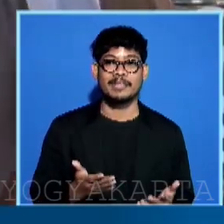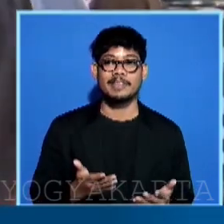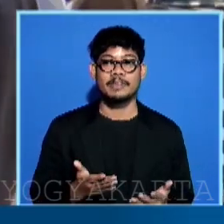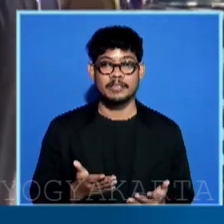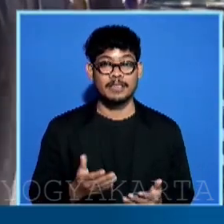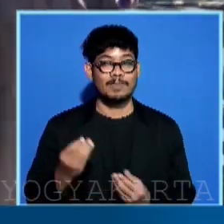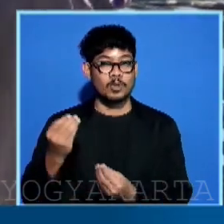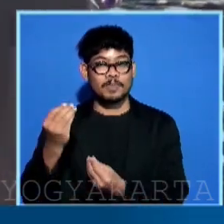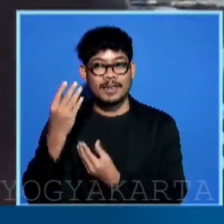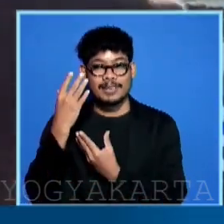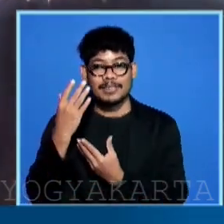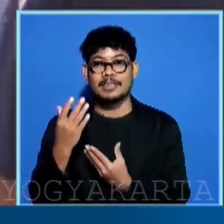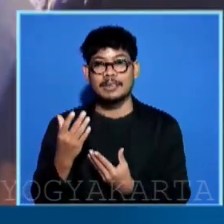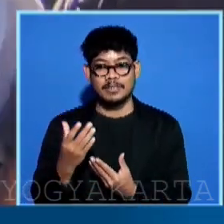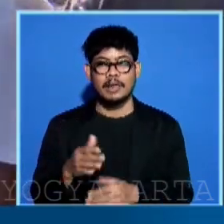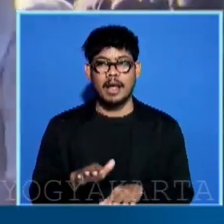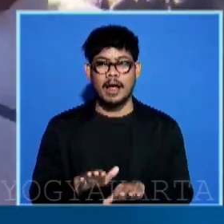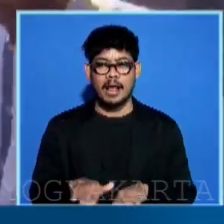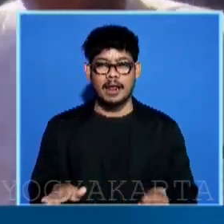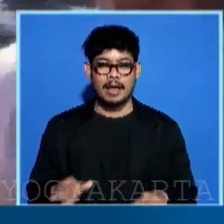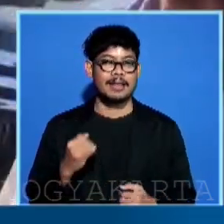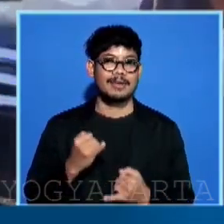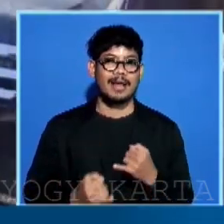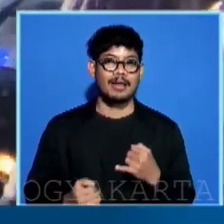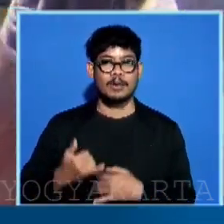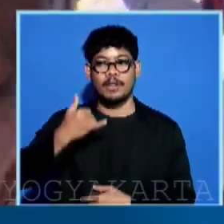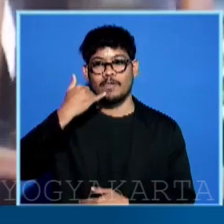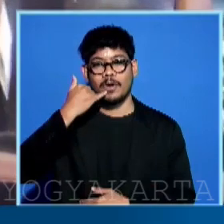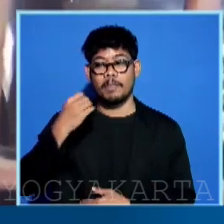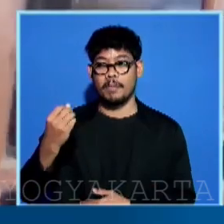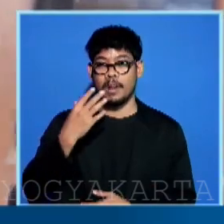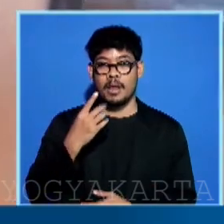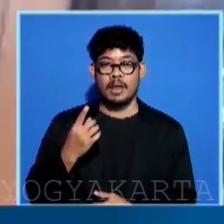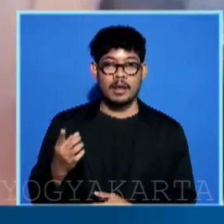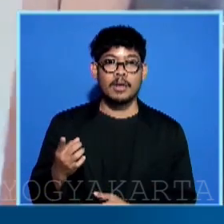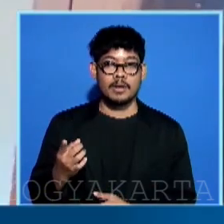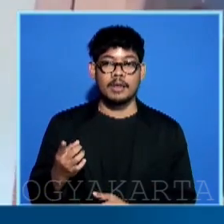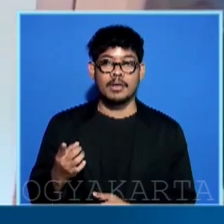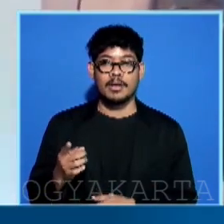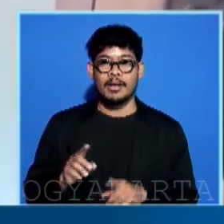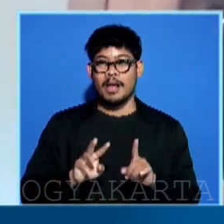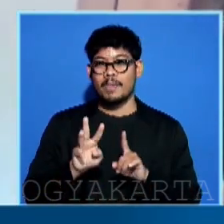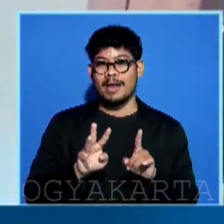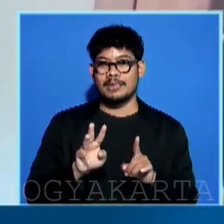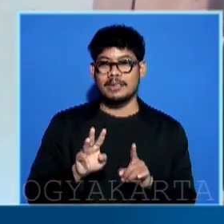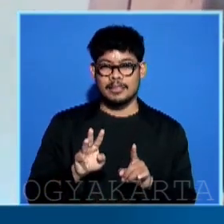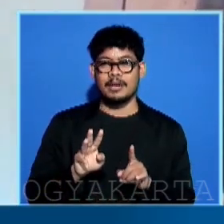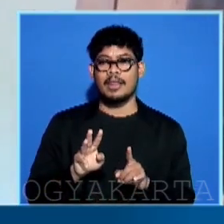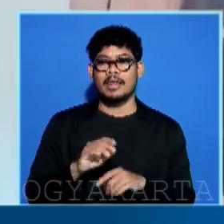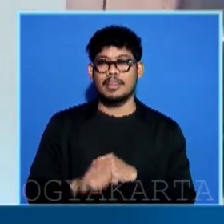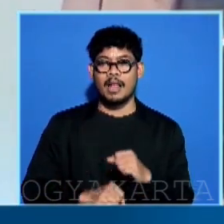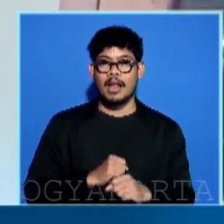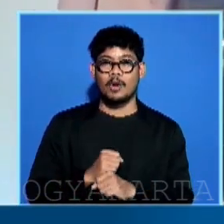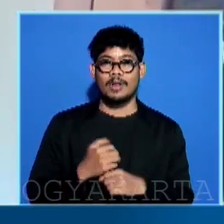dari anak bungsu dari Mas Hudi Mujito, yakni Ahmad Hasya Rosyadan, 13 tahun, yang lolos dalam kecelakaan